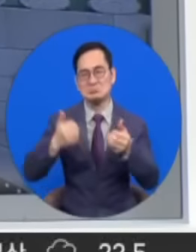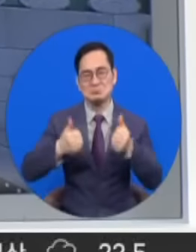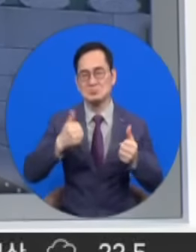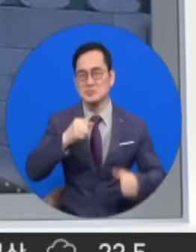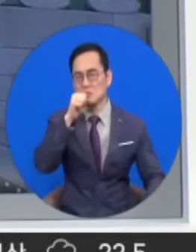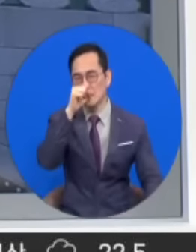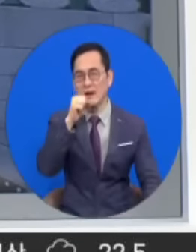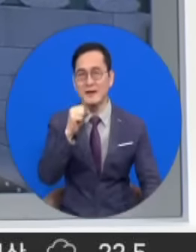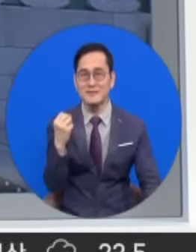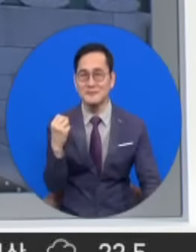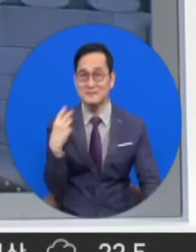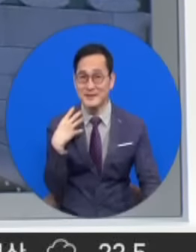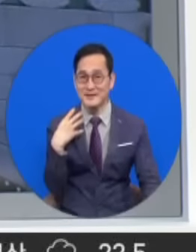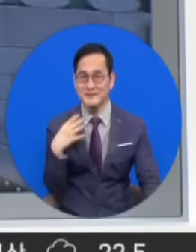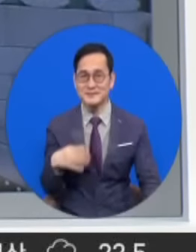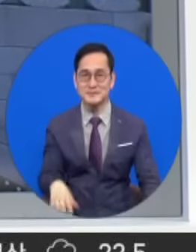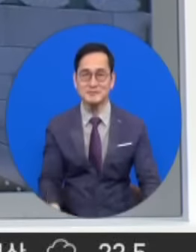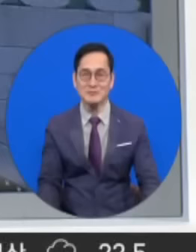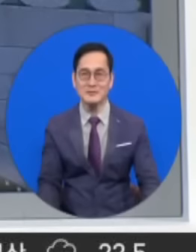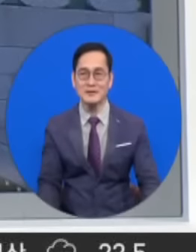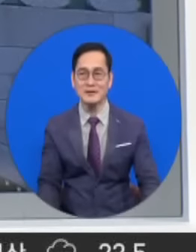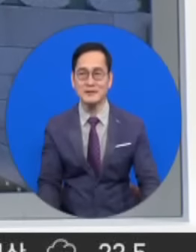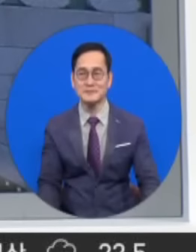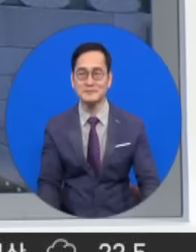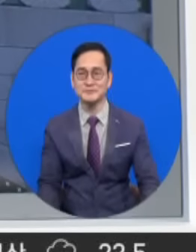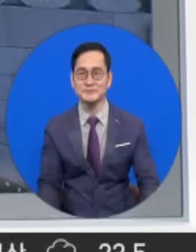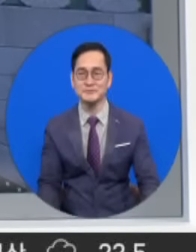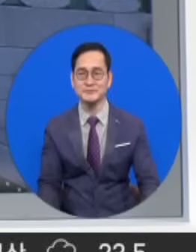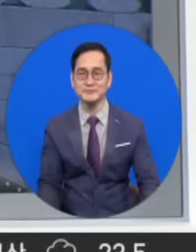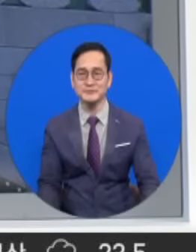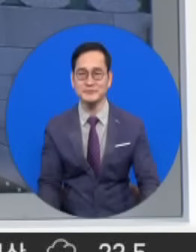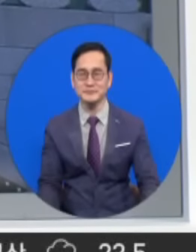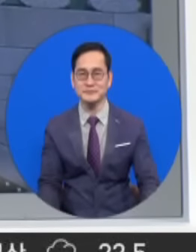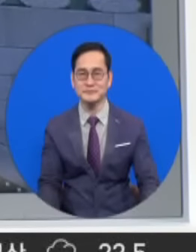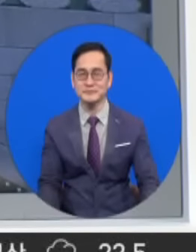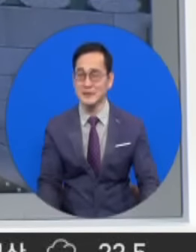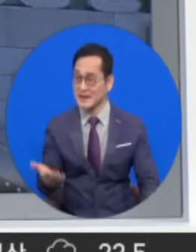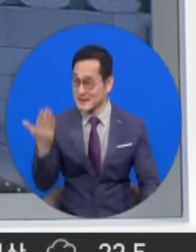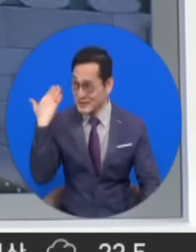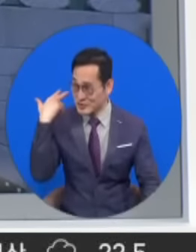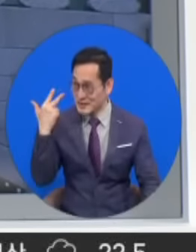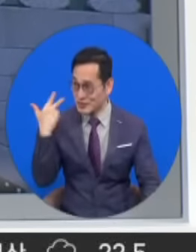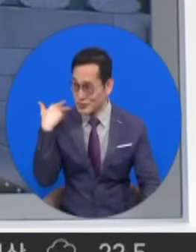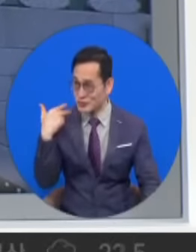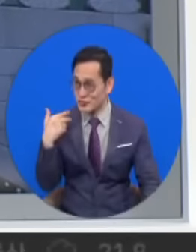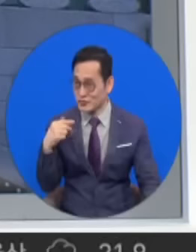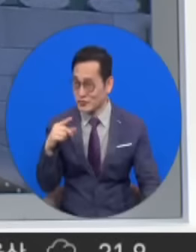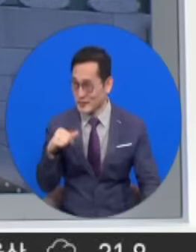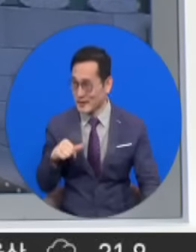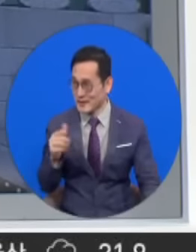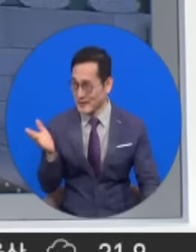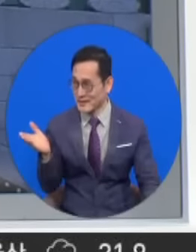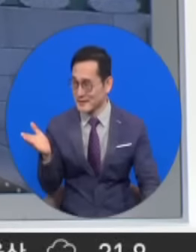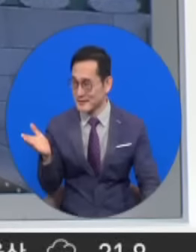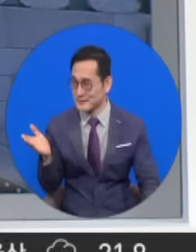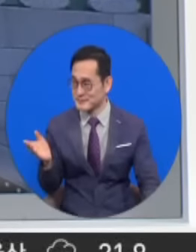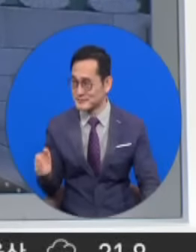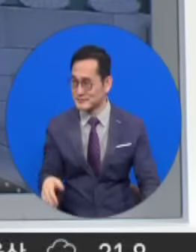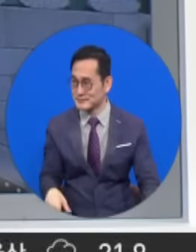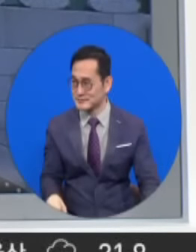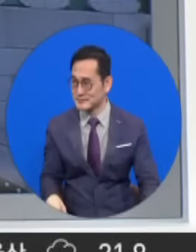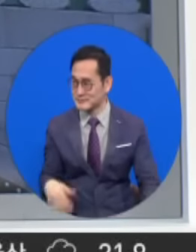있다. 지난주 저희 돌직구에 나와서 아부와 아첨의 차이에 대해서 열변을 토하고 가신 이항수 의원님. 네.